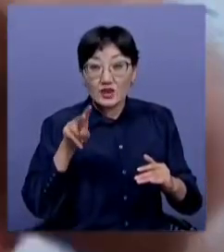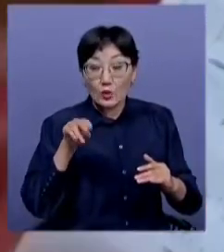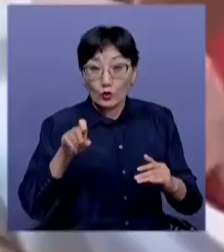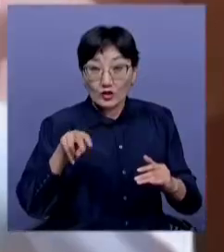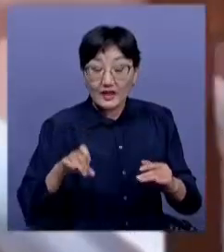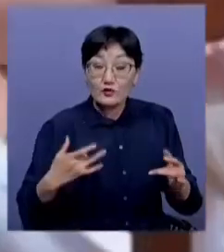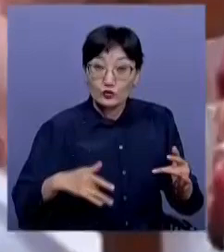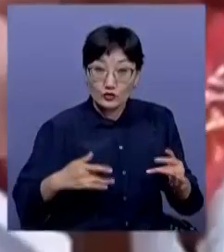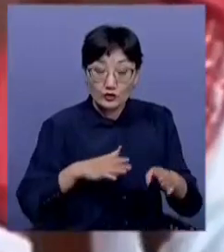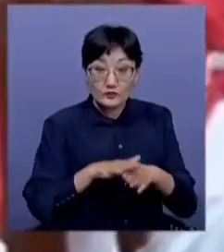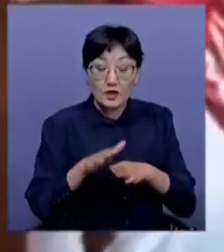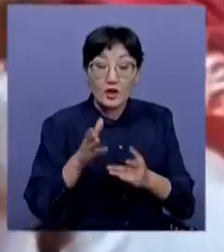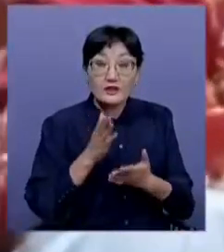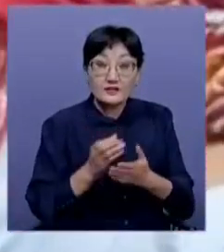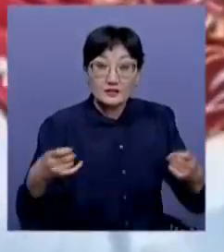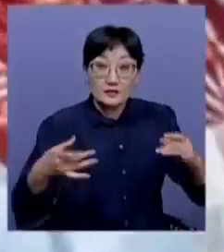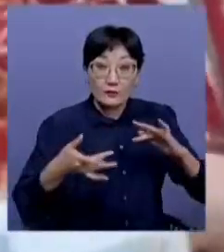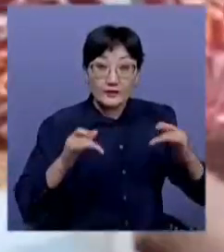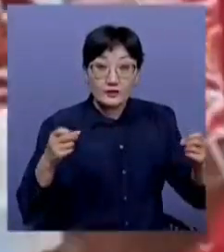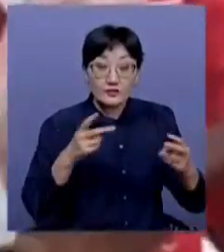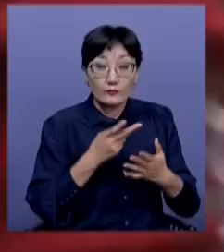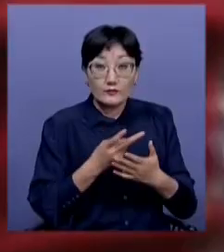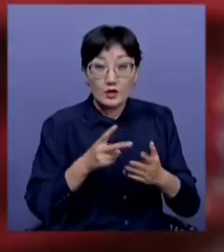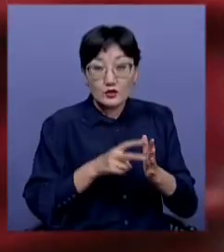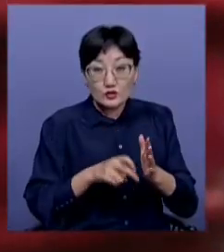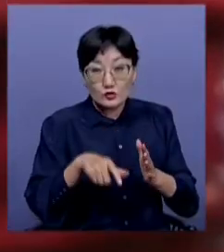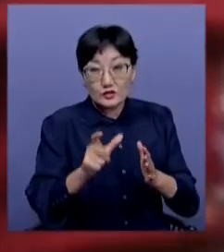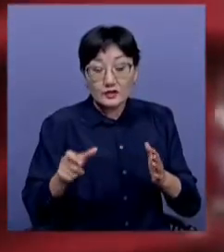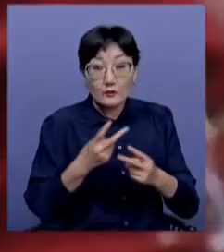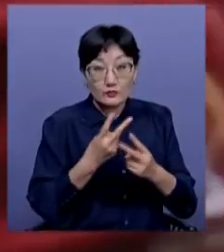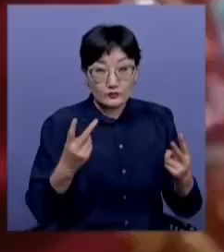күйлері орындалды. Тікелей эфирде өткен концертті 700-дей адам тамашалаған.